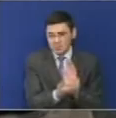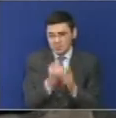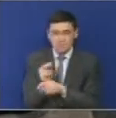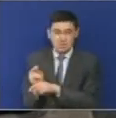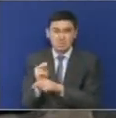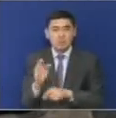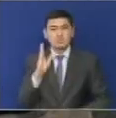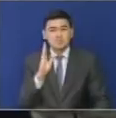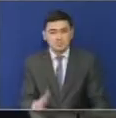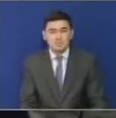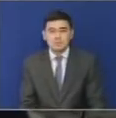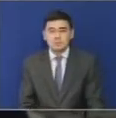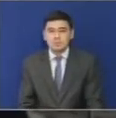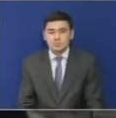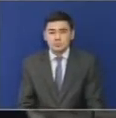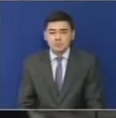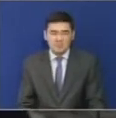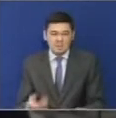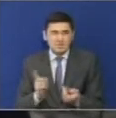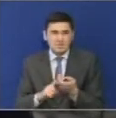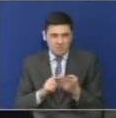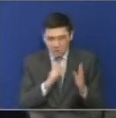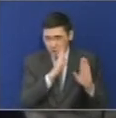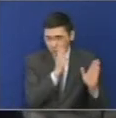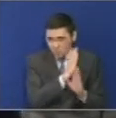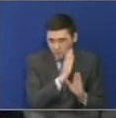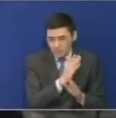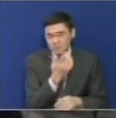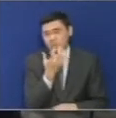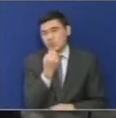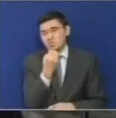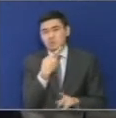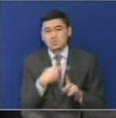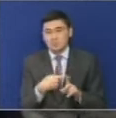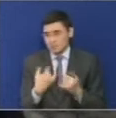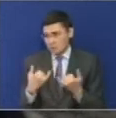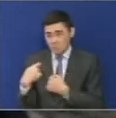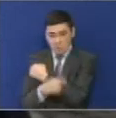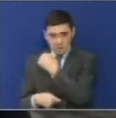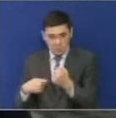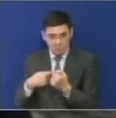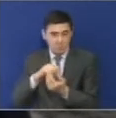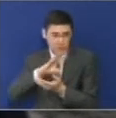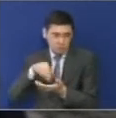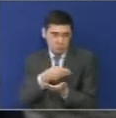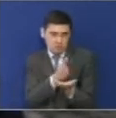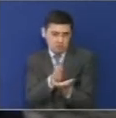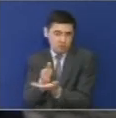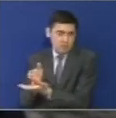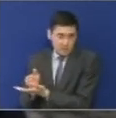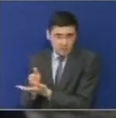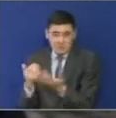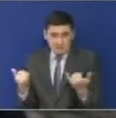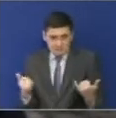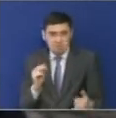болады. Күннің райына байланысты және де материал барлығы бар. Қазіргі таңда карантин